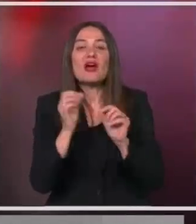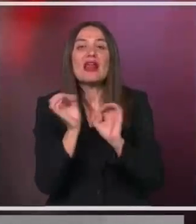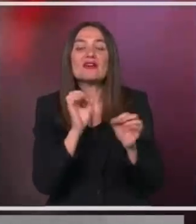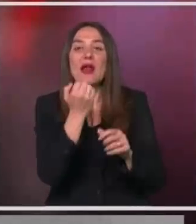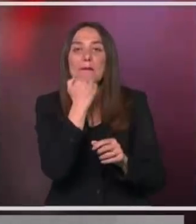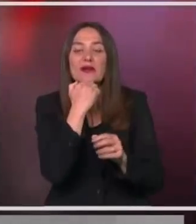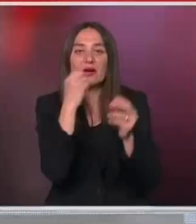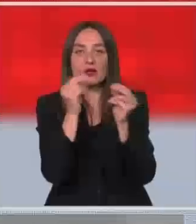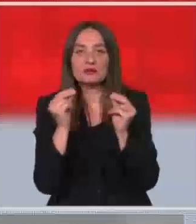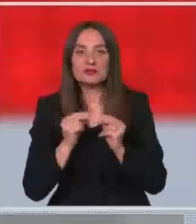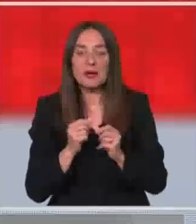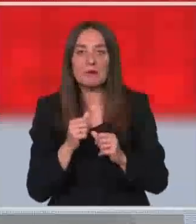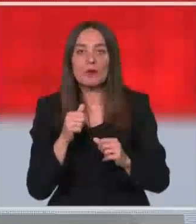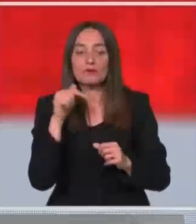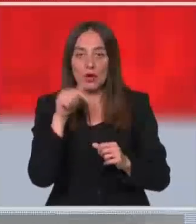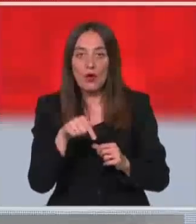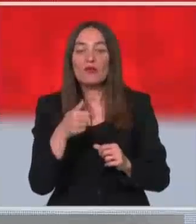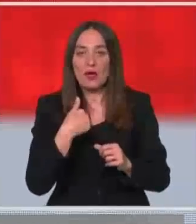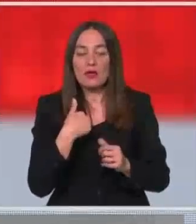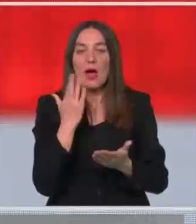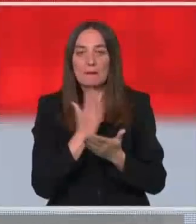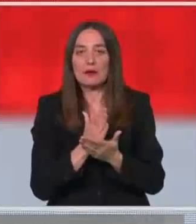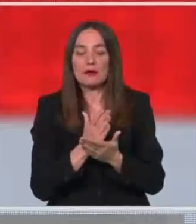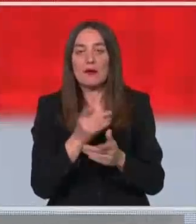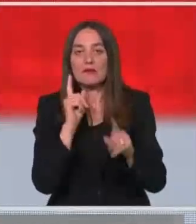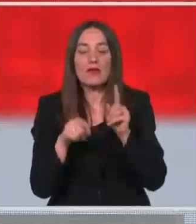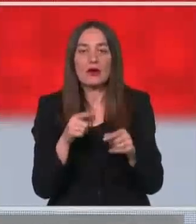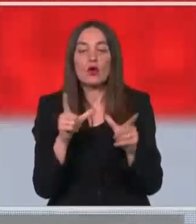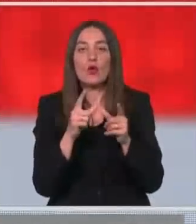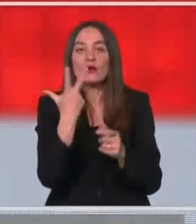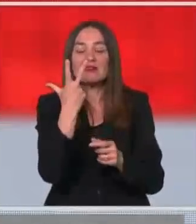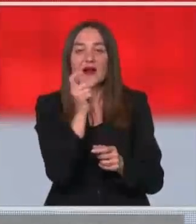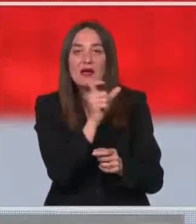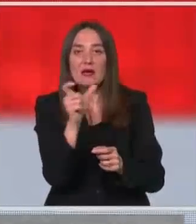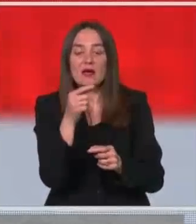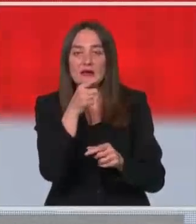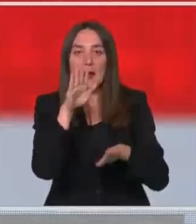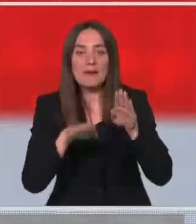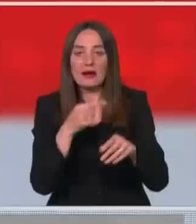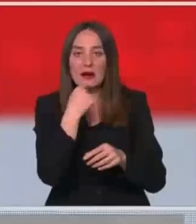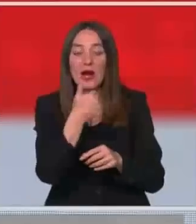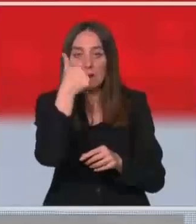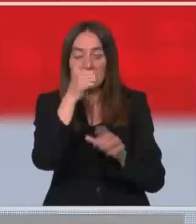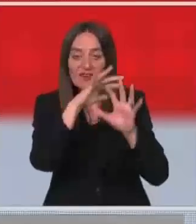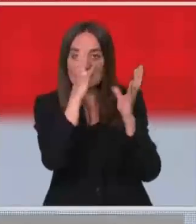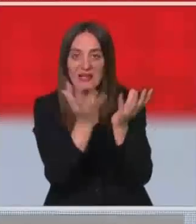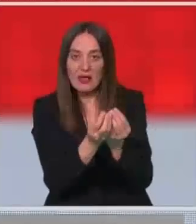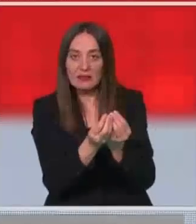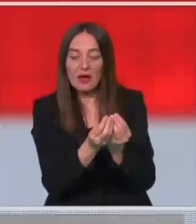privrednom sistemu. Ovde se, evo, ja bih nekako u tri celine te mere posložio. Prva celina